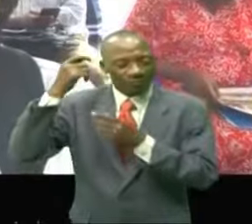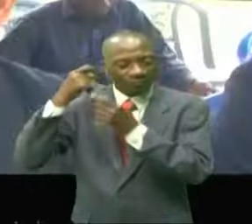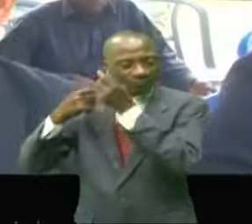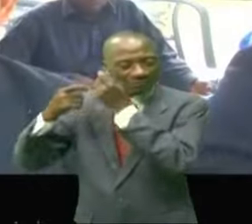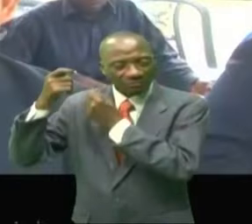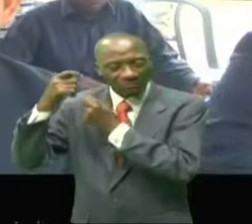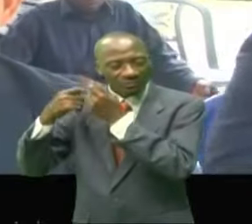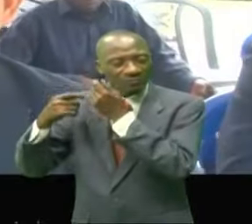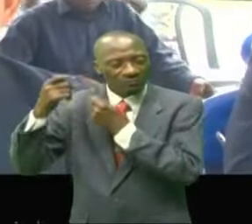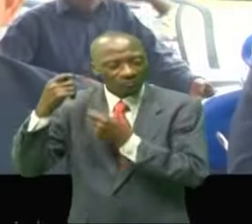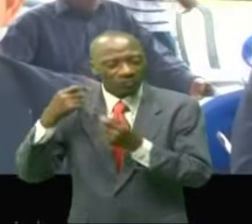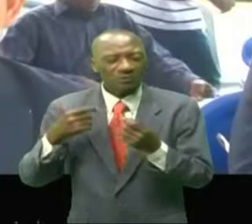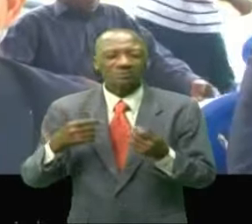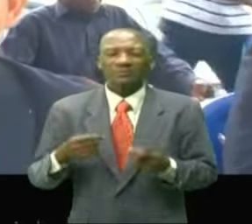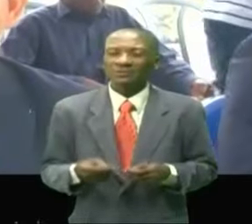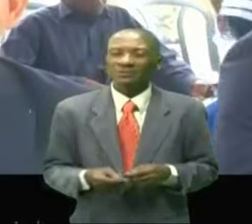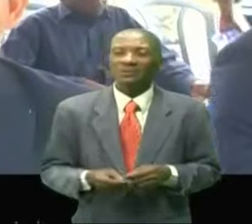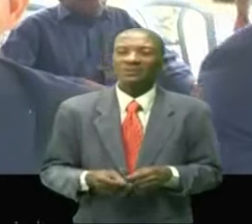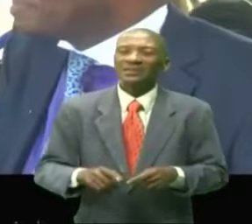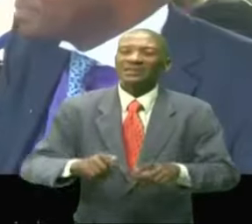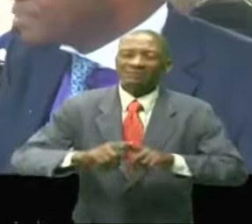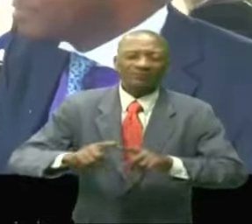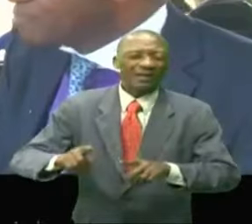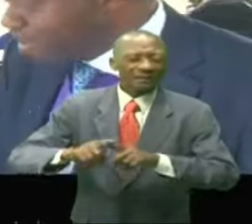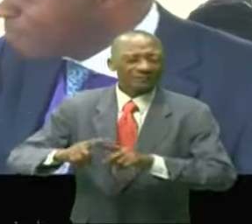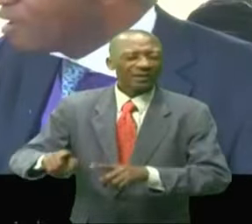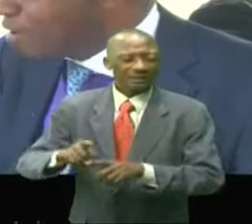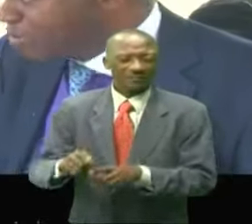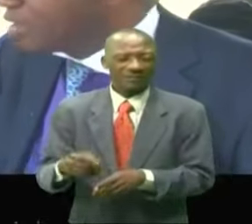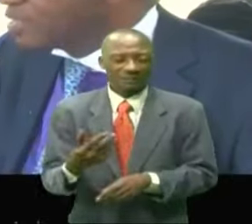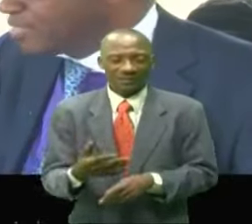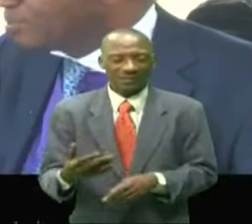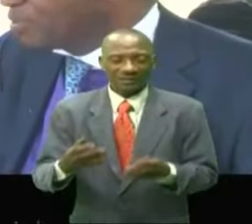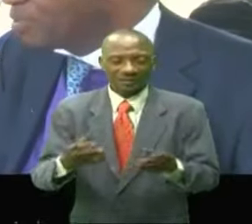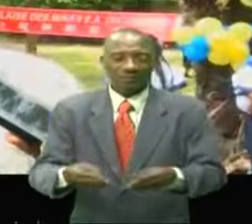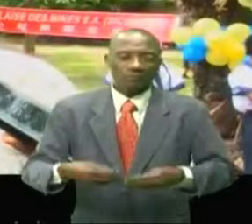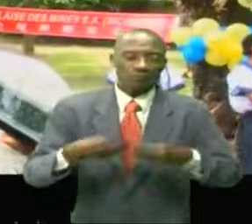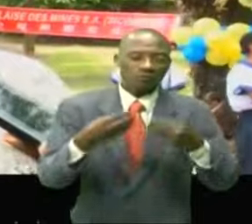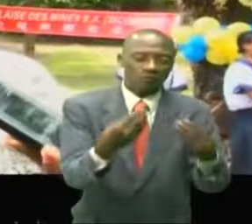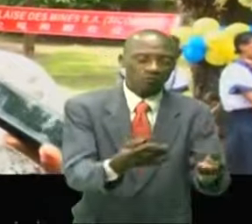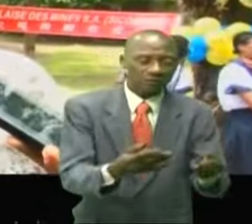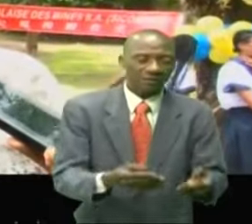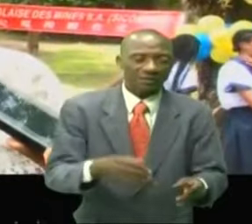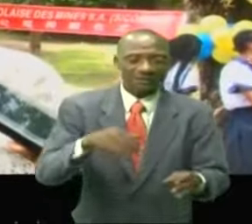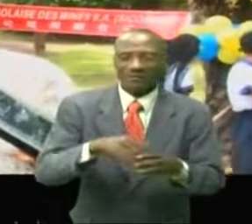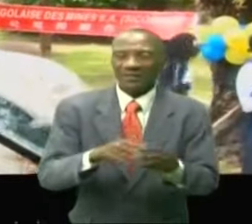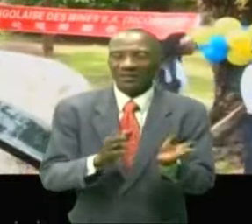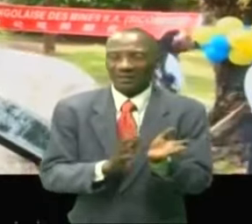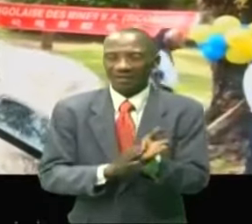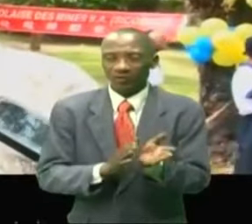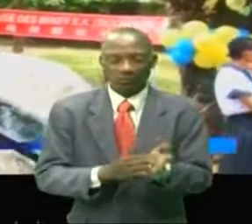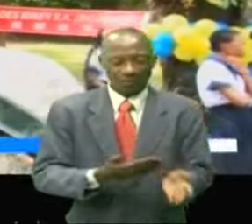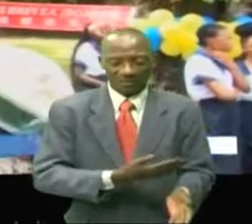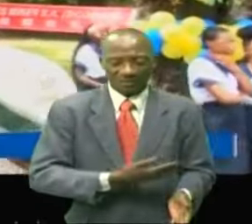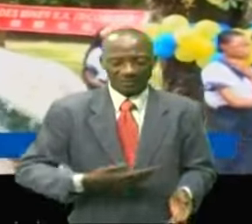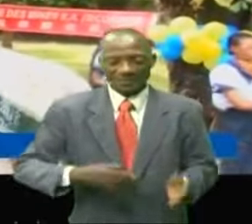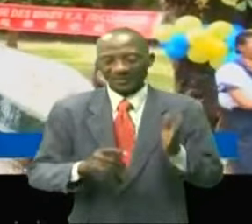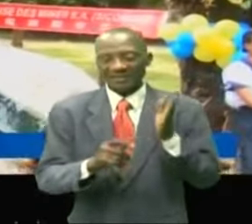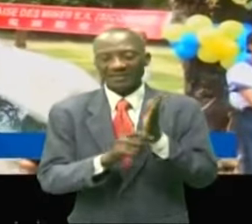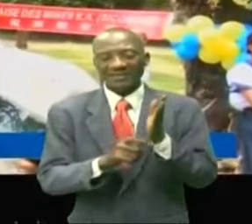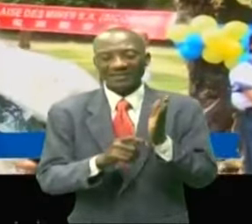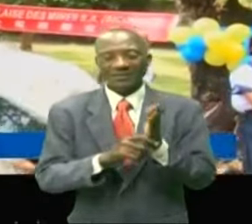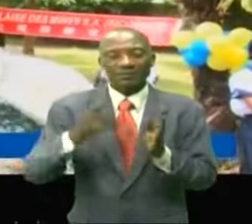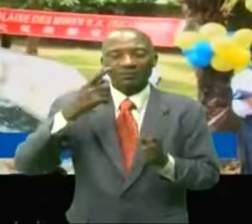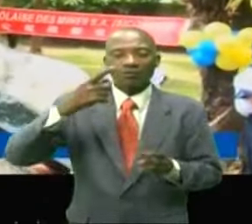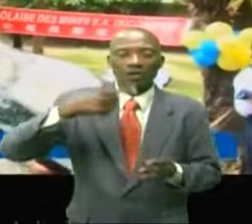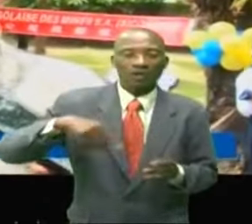fixateurs, machines à coudre, rasoirs électriques, pour ne citer que cela. Nous avons choisi le lycée technique de la